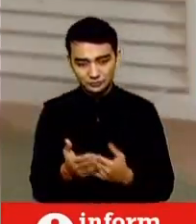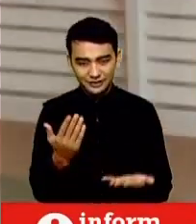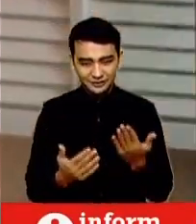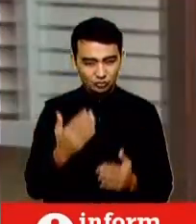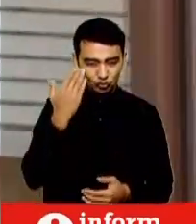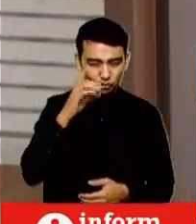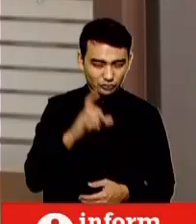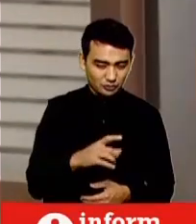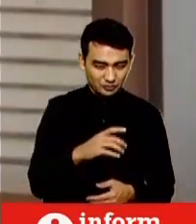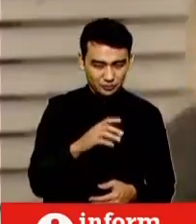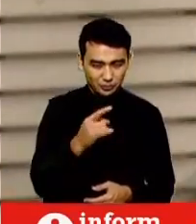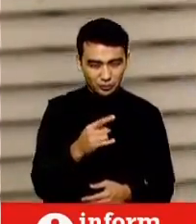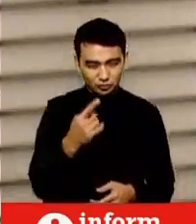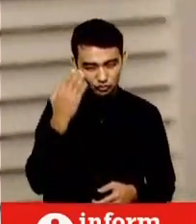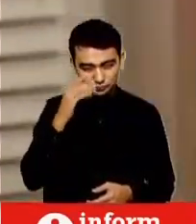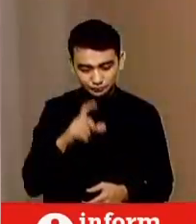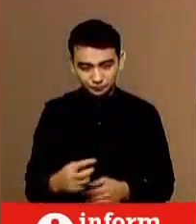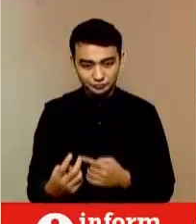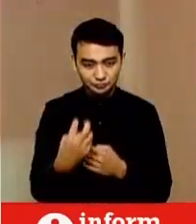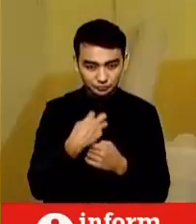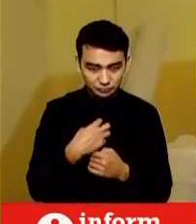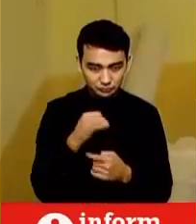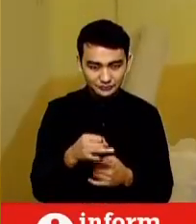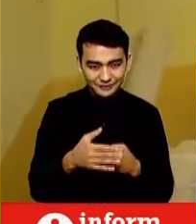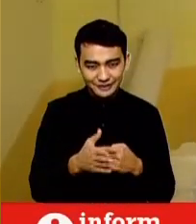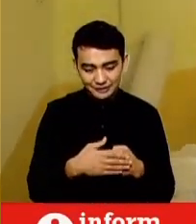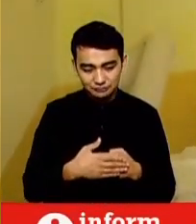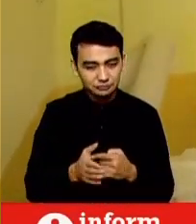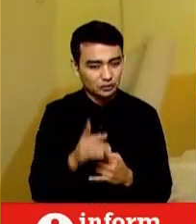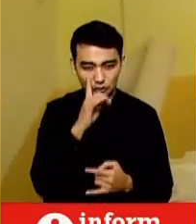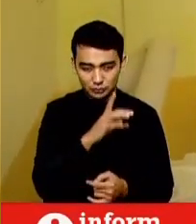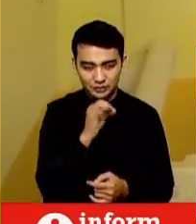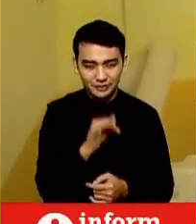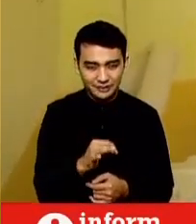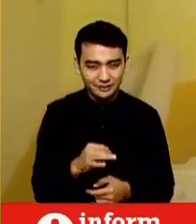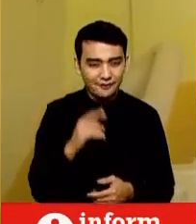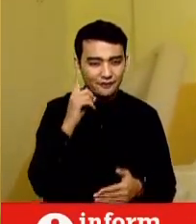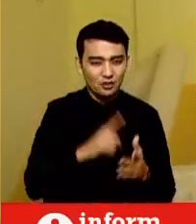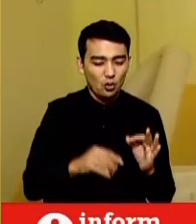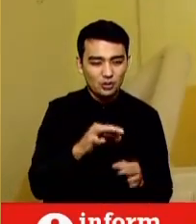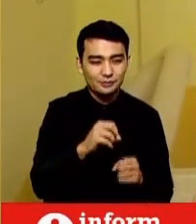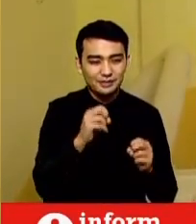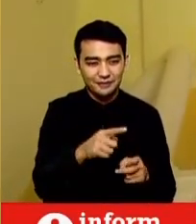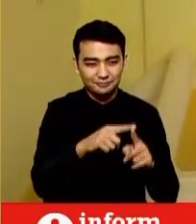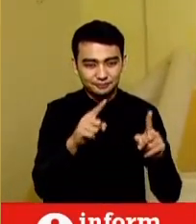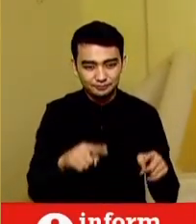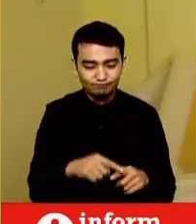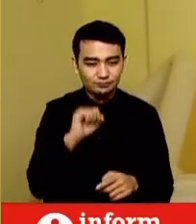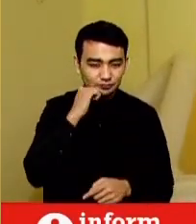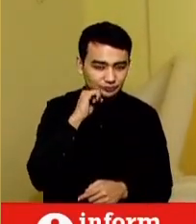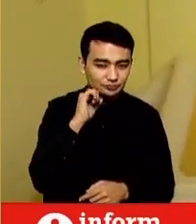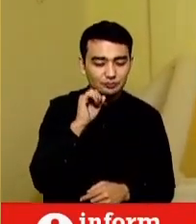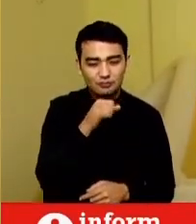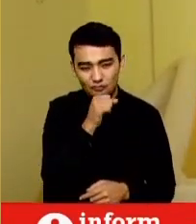егер ата-анасы емес балаға өзге адам келетін болса, онда есік ашылмайды. Десе де сенімді өкілмен ата-әжелері келетін